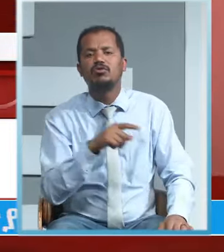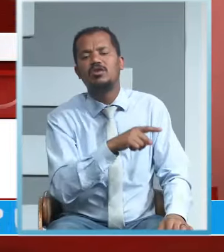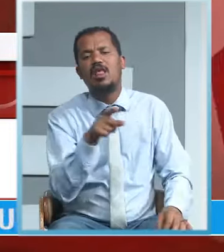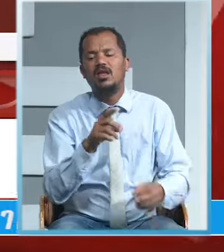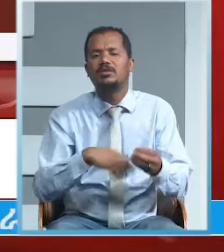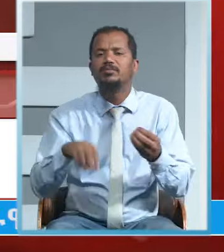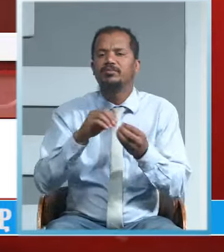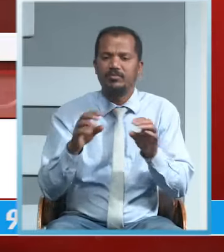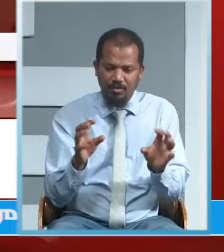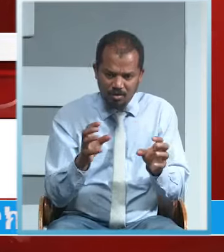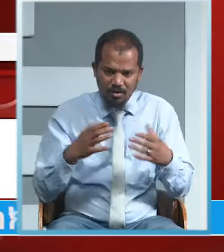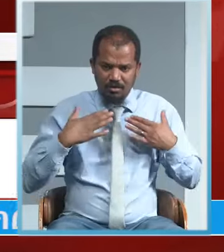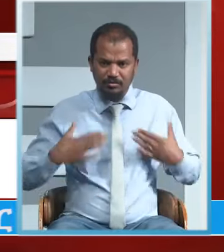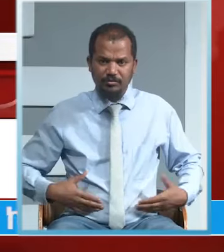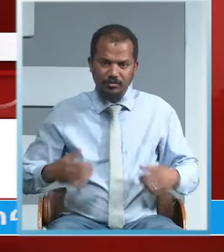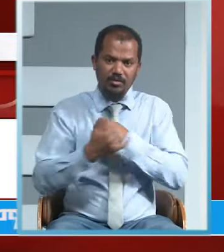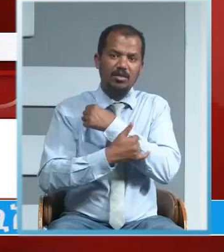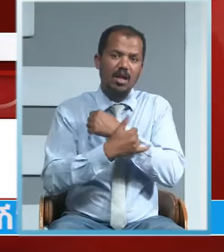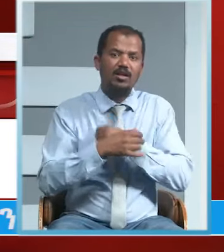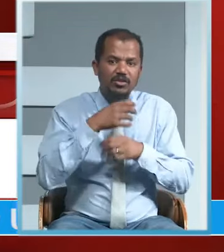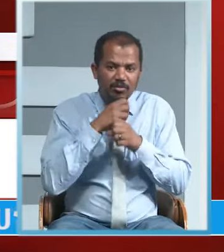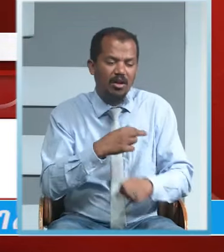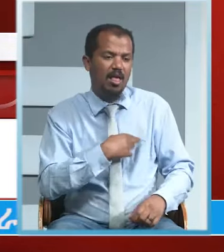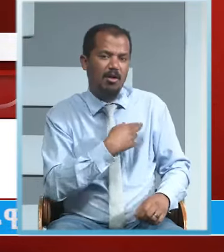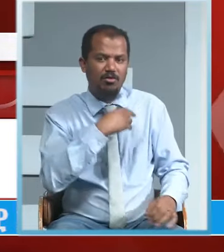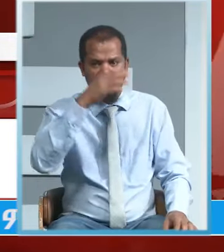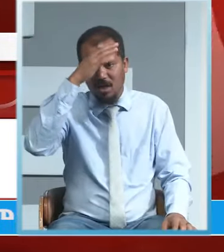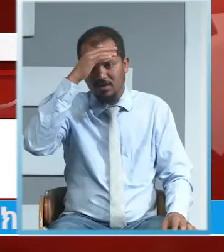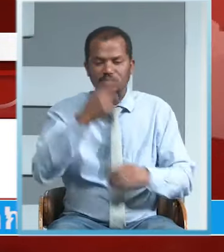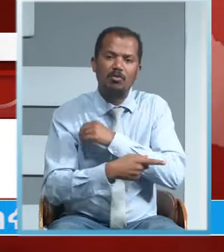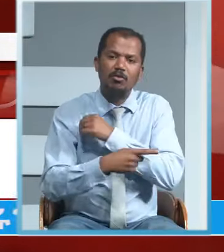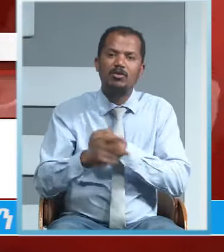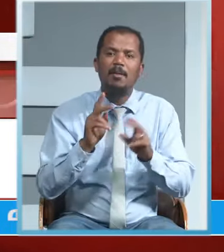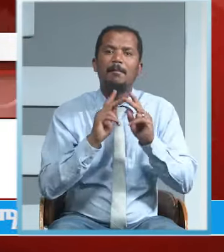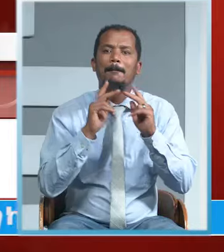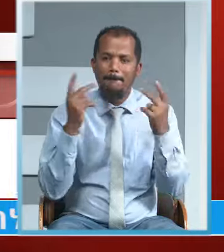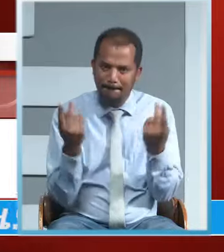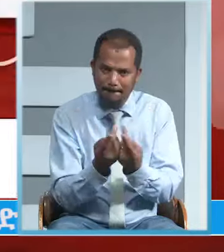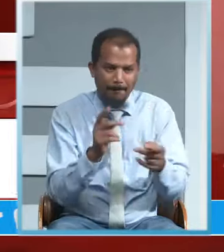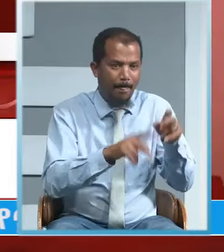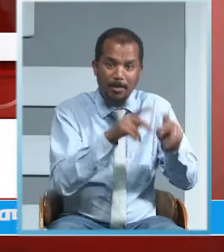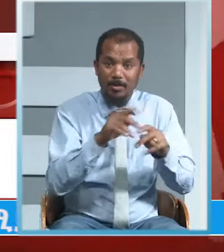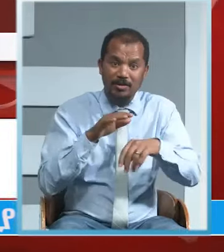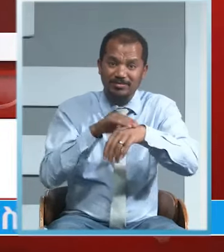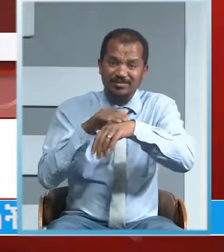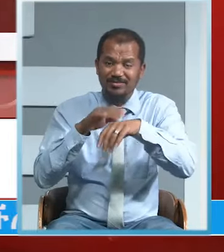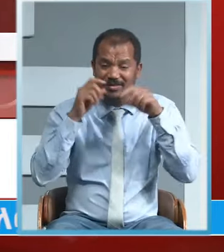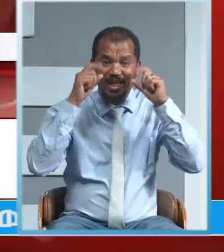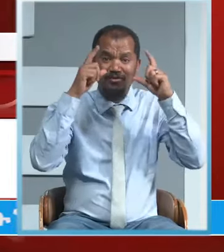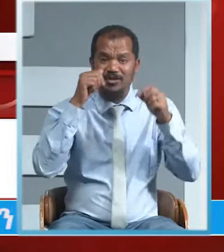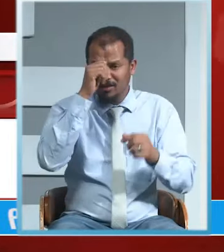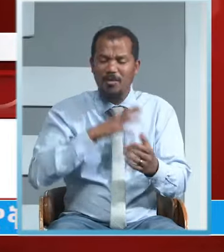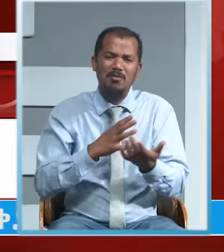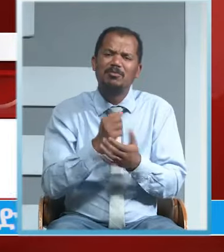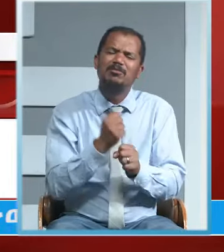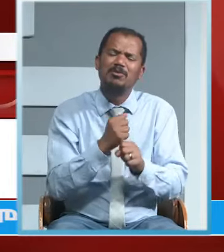እንግዲህ የሚዲያ አካላት፣ የሀገር ሽማግሌዎች፣ የሃይማኖት አባቶች፣ የፖለቲካ ፓርቲዎች፣ የማህበረሰብ አንቂዎች፣ የሰብአዊ መብት ላይ የሚሰሩ